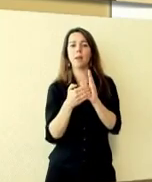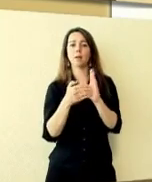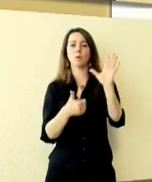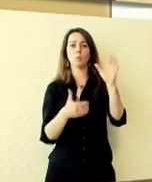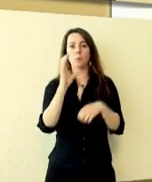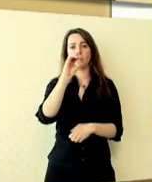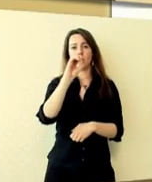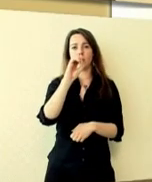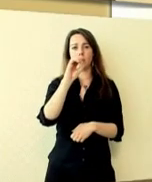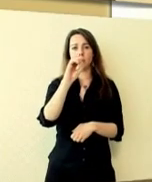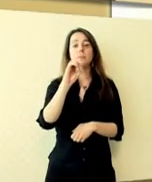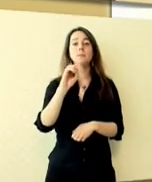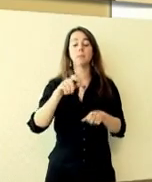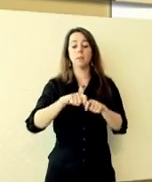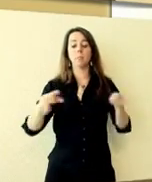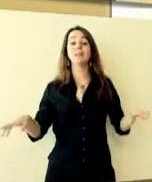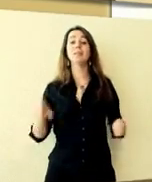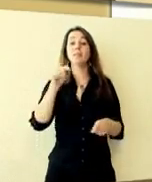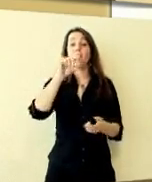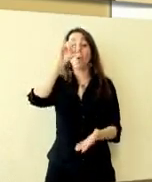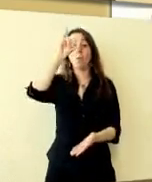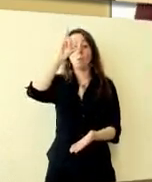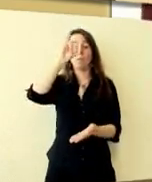déplie et on trouve